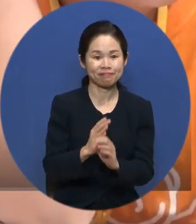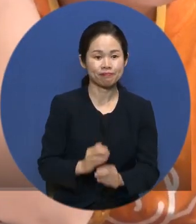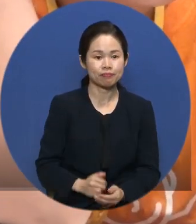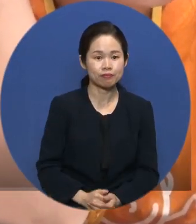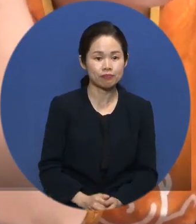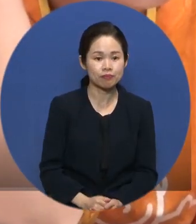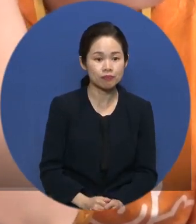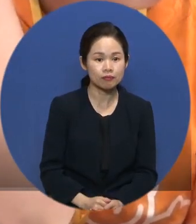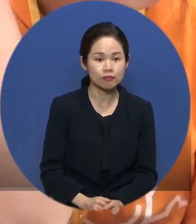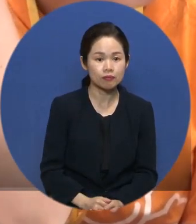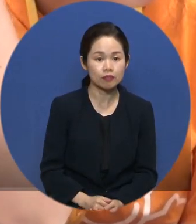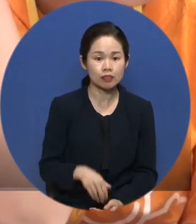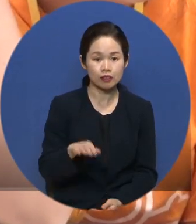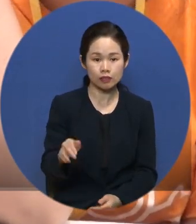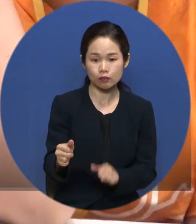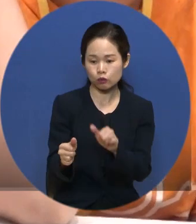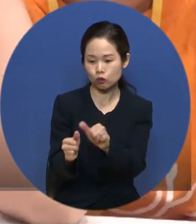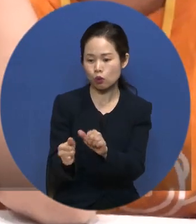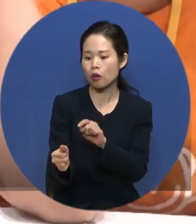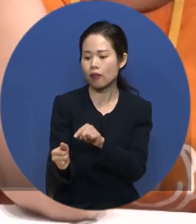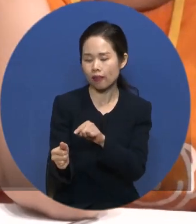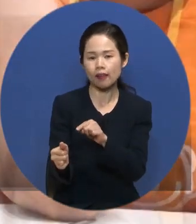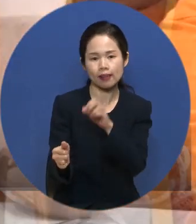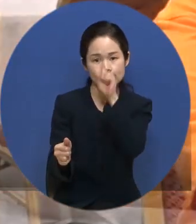그러면 멘티분의 장점이 뭐예요?